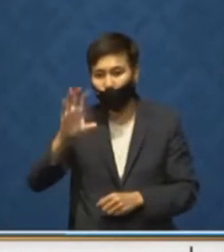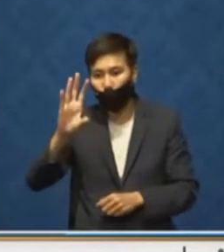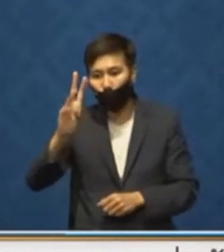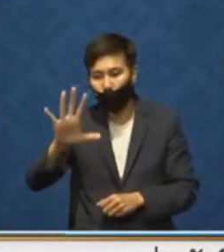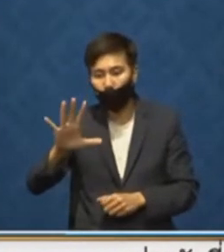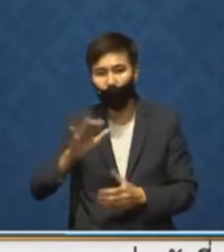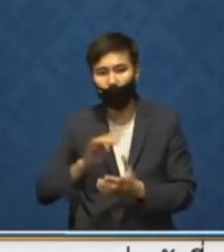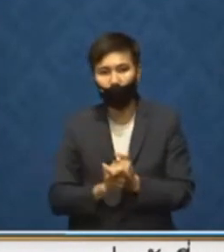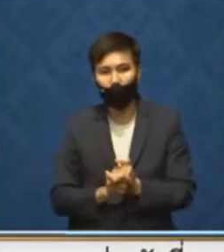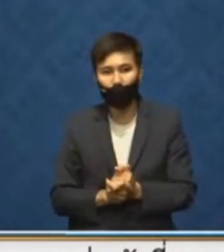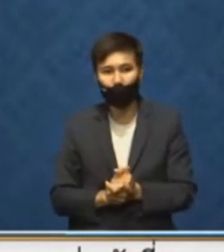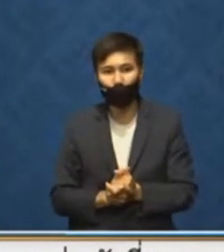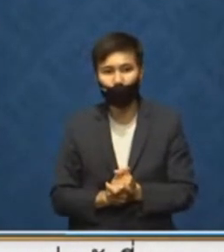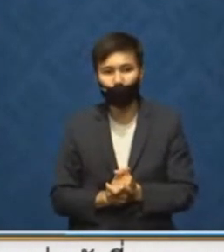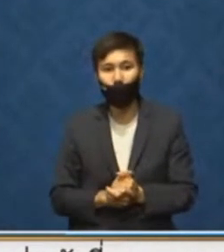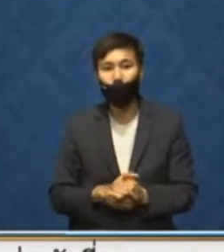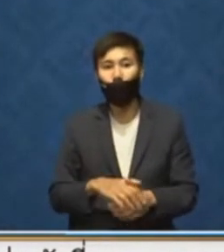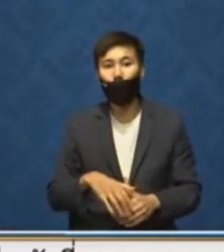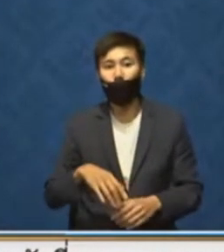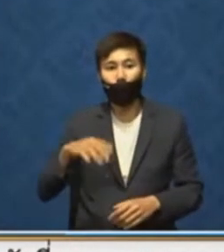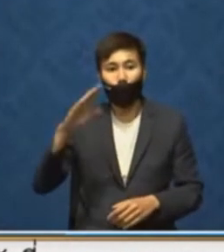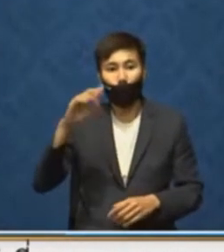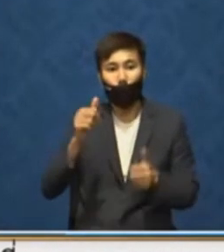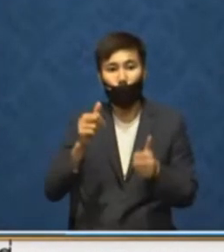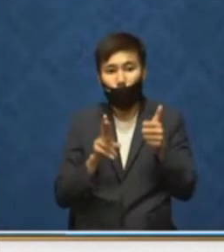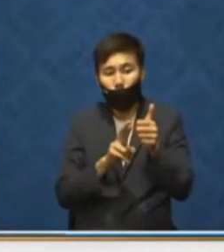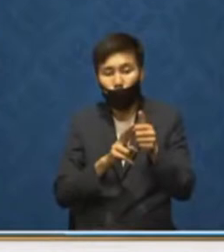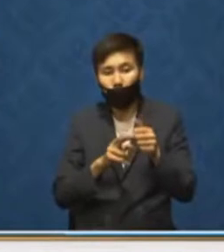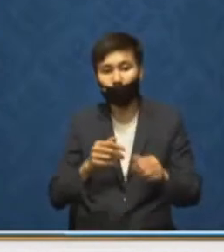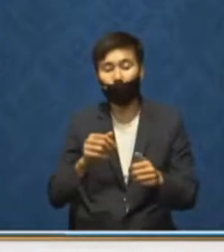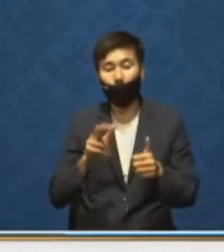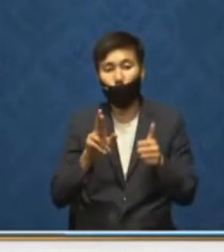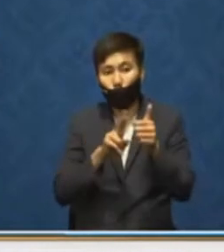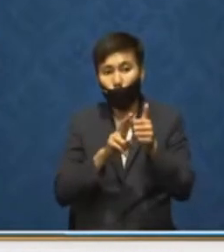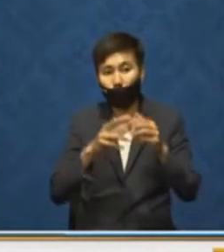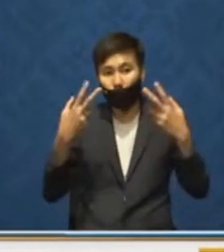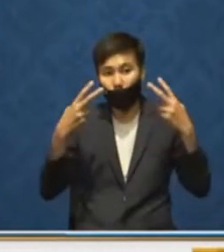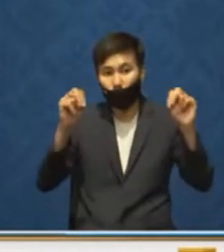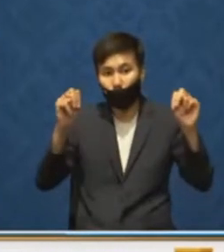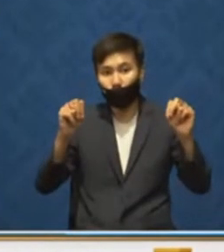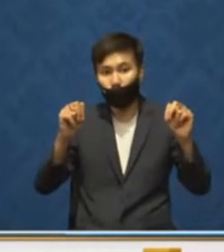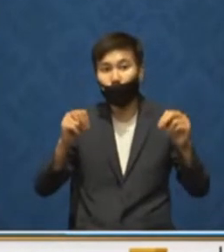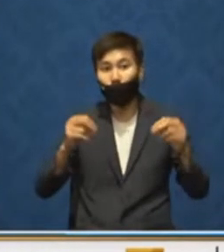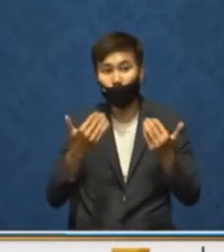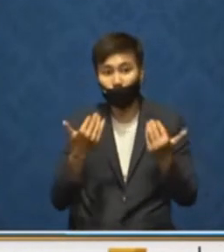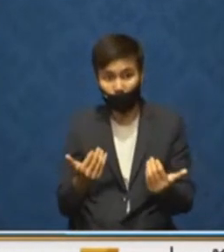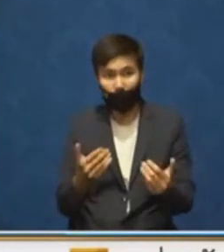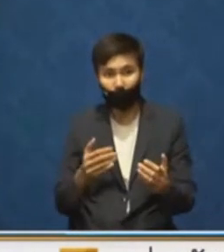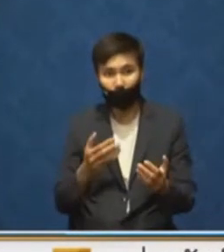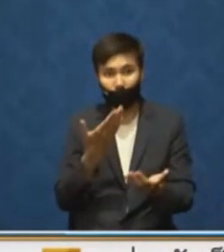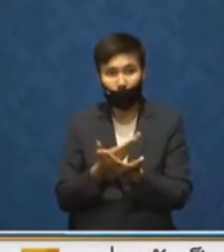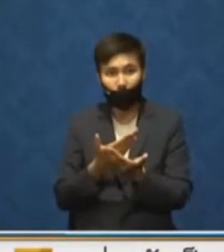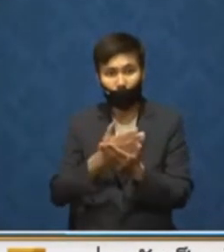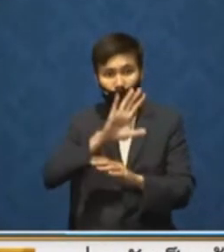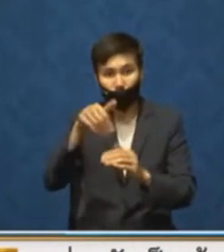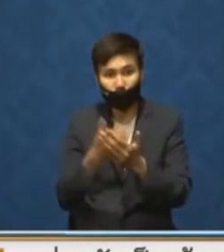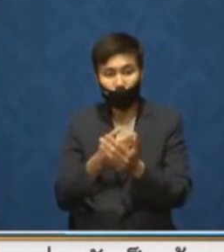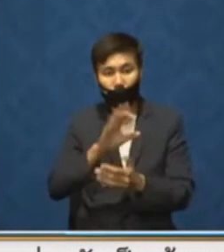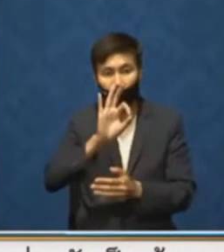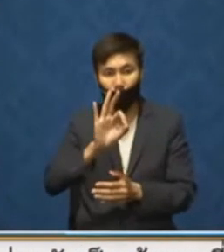ให้นาคงานวันนี้นะฮะตัวเลขค่าเข้าที่จะได้ยังไม่ครบแล้วจริงๆมาธุระสายลาไปแล้ว 9หมื่นเจ็ดสิบ